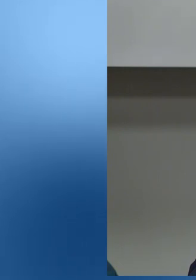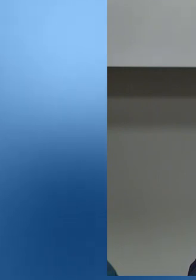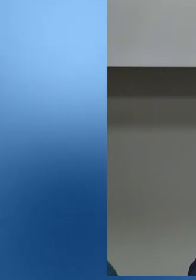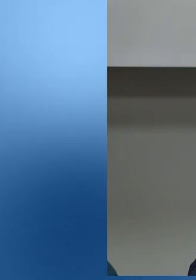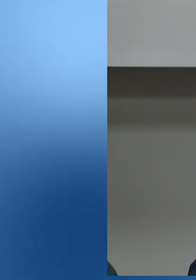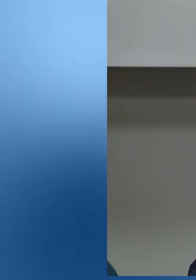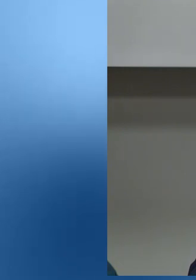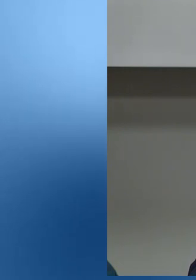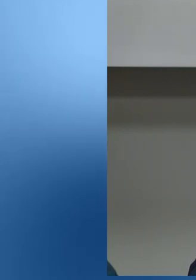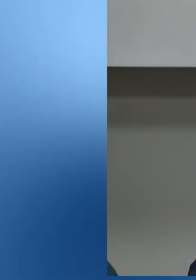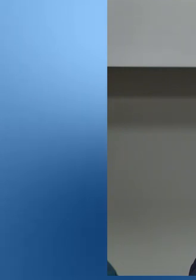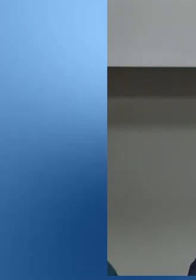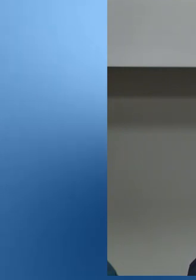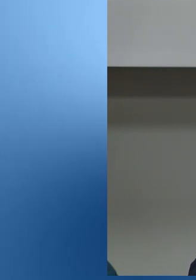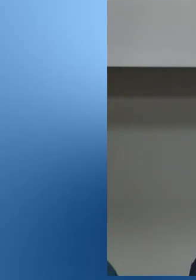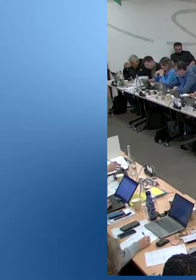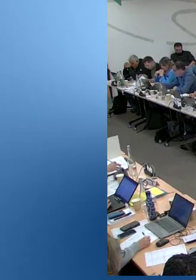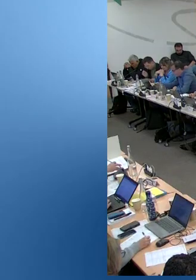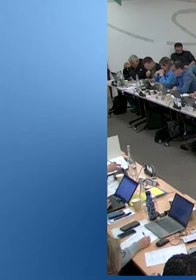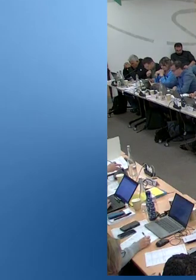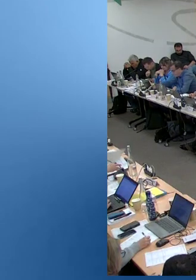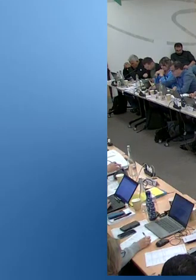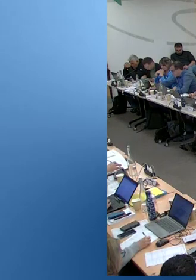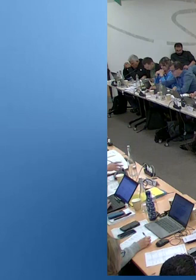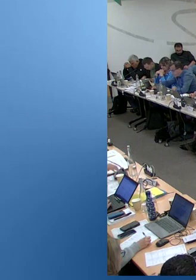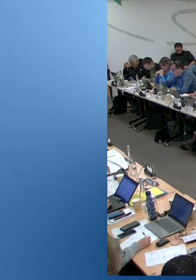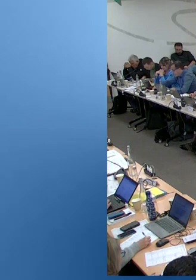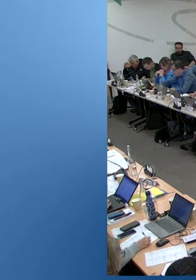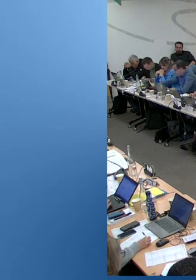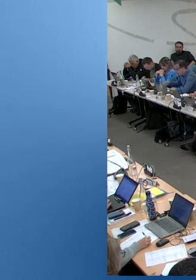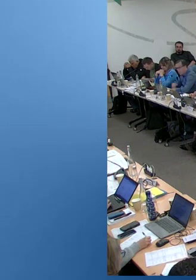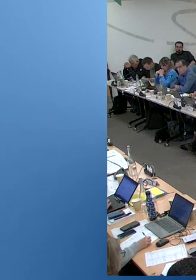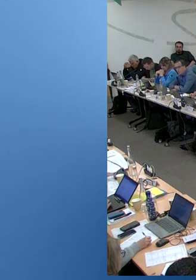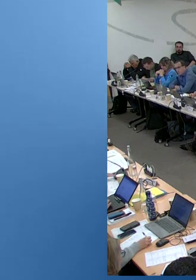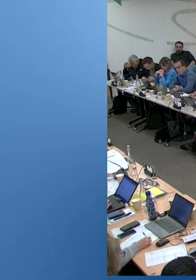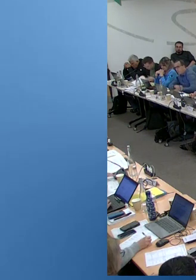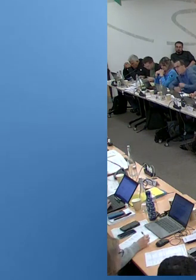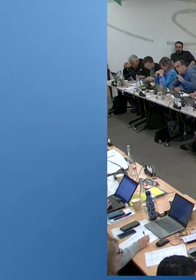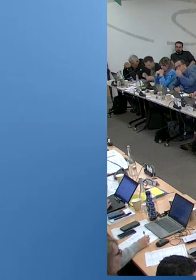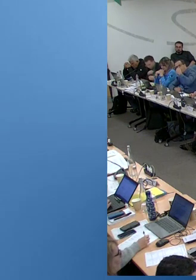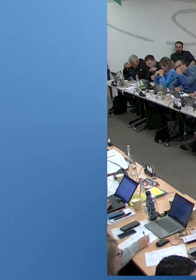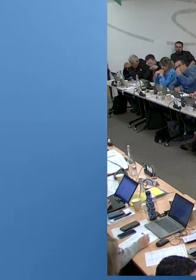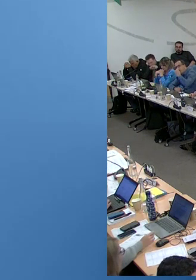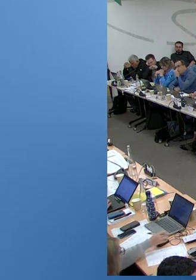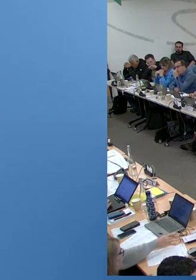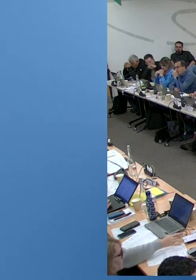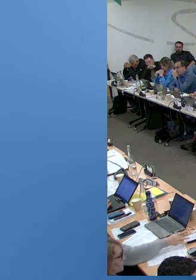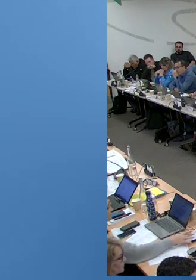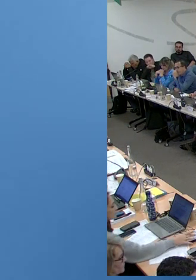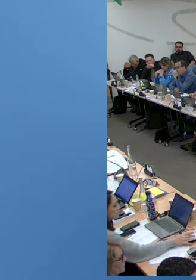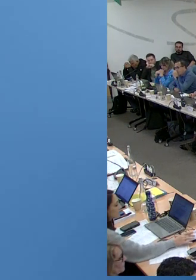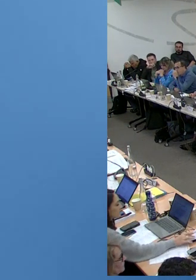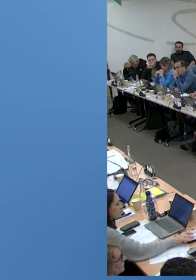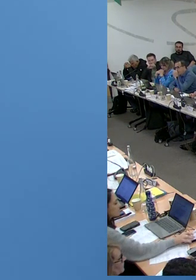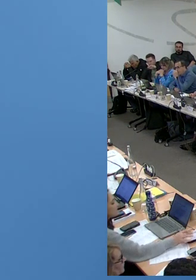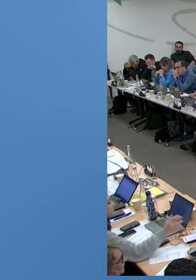bous Gou pour commencer merci je je vais poser une question de commission mais comme je l'ai posé en commission m'a pas